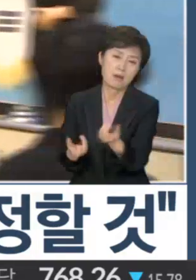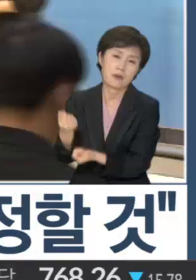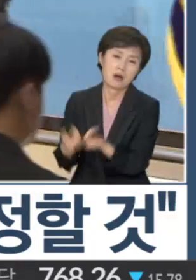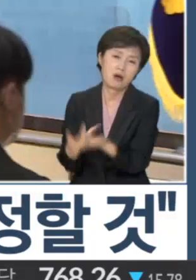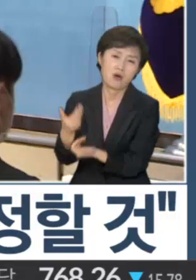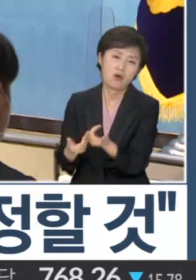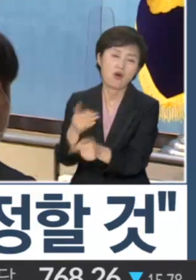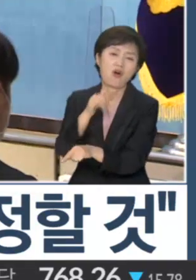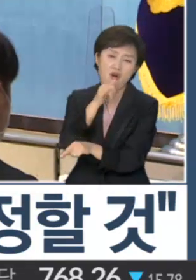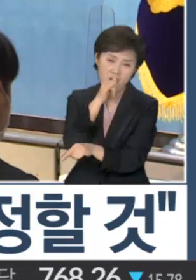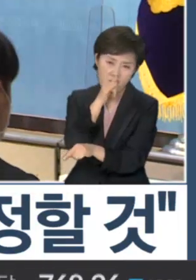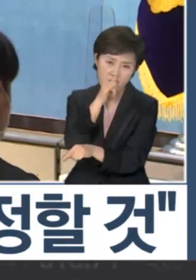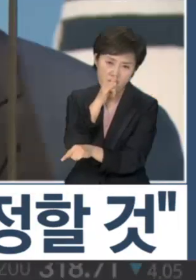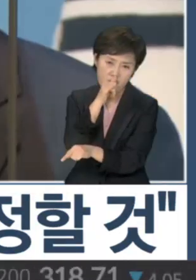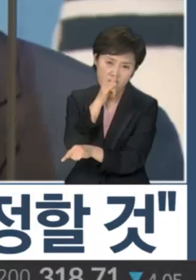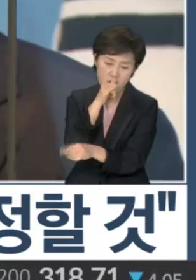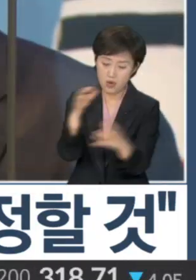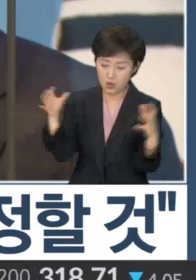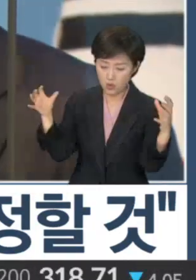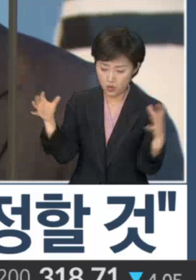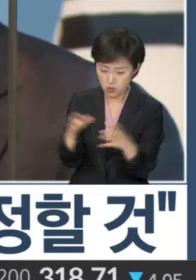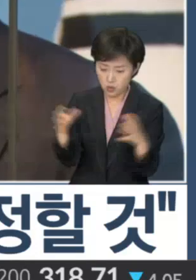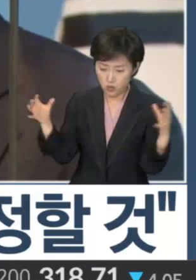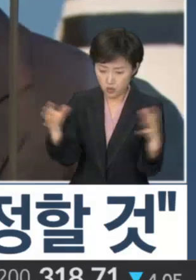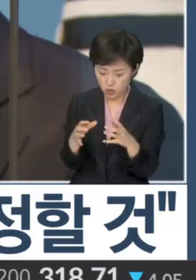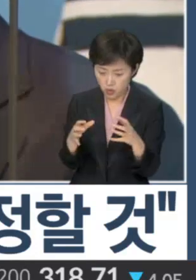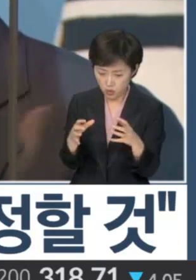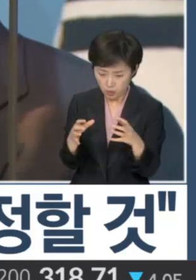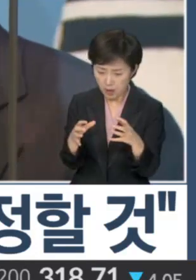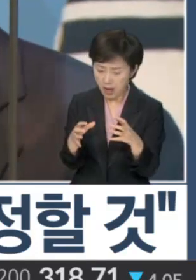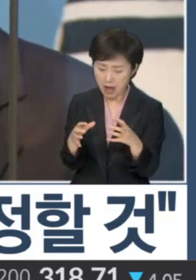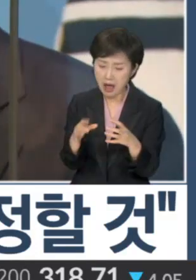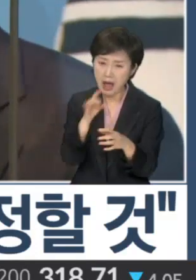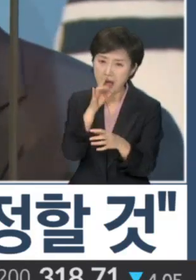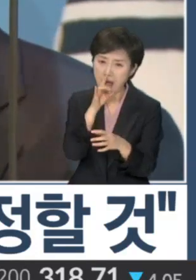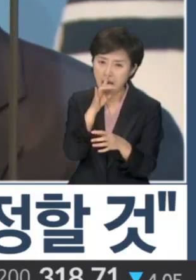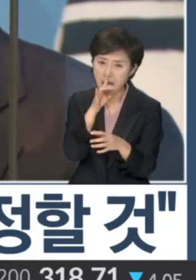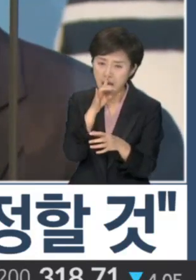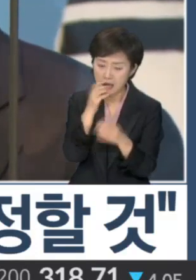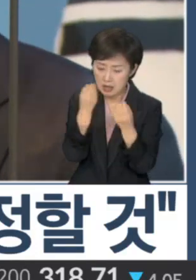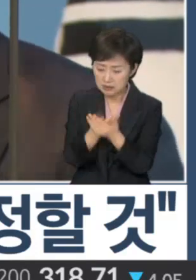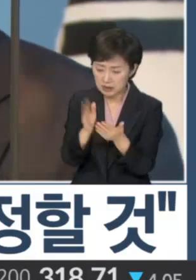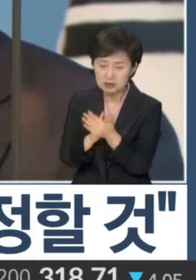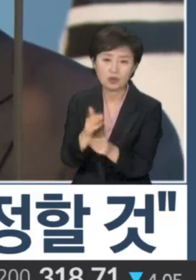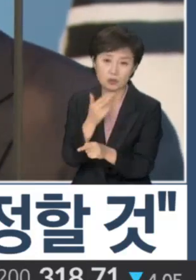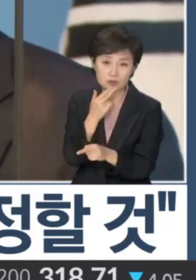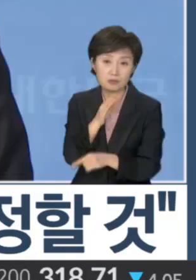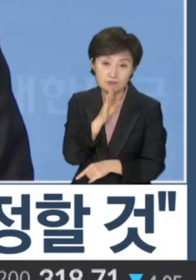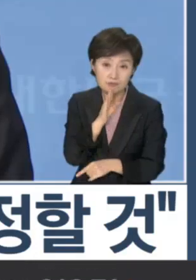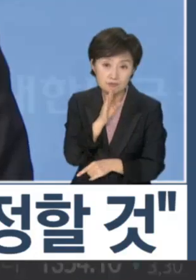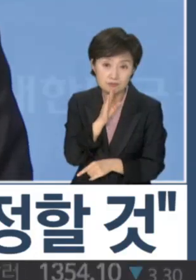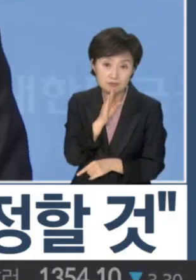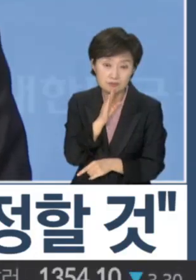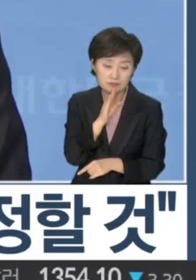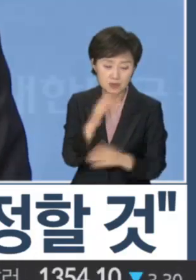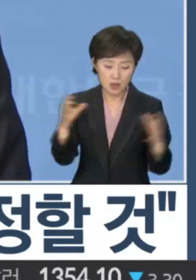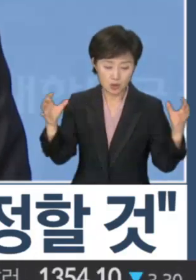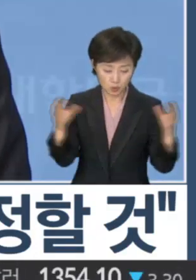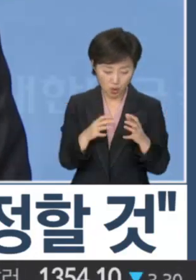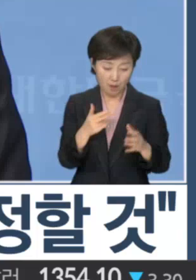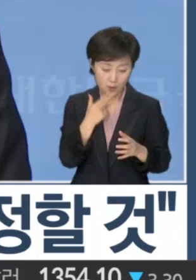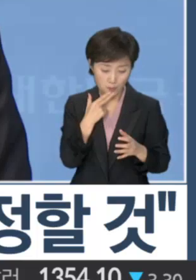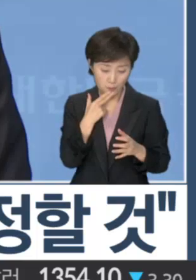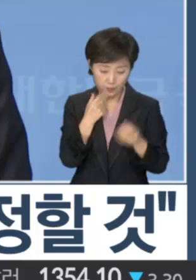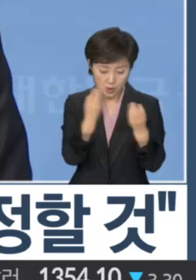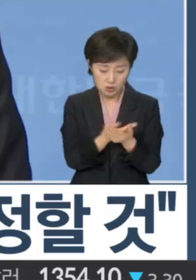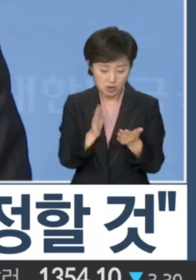받지 못했고 통합하고 화합하면서도 쇄신과 혁신을 이뤄낸 정당이 결국 국민들께 선택을 받았던 전례들을 또 두